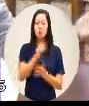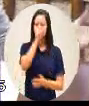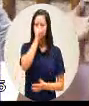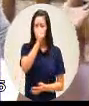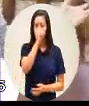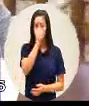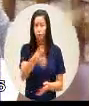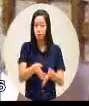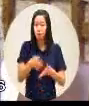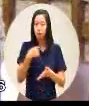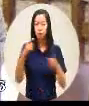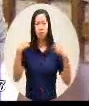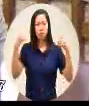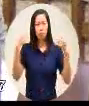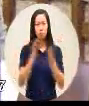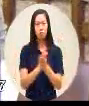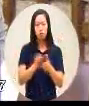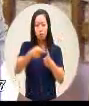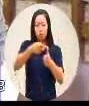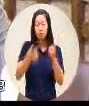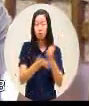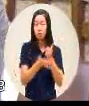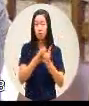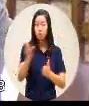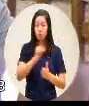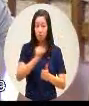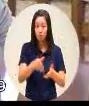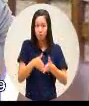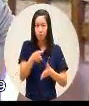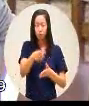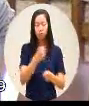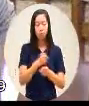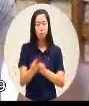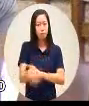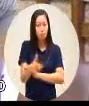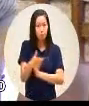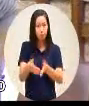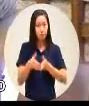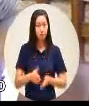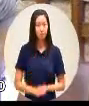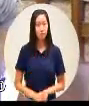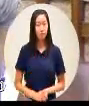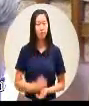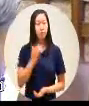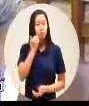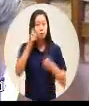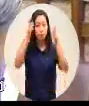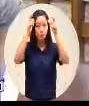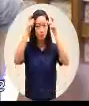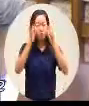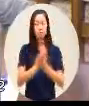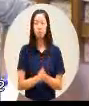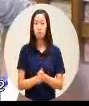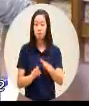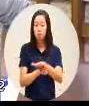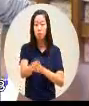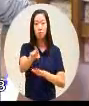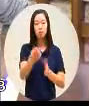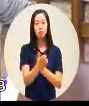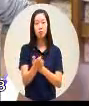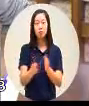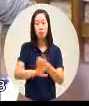第一，我们常常不是都得第一吗？这个部分你要积极啦。我是觉得说，如果我们高雄是率先来做，其他县市会跟